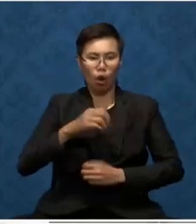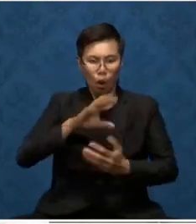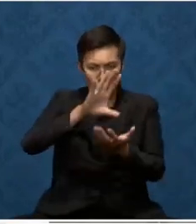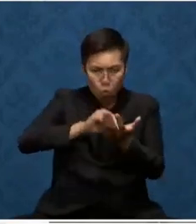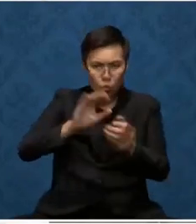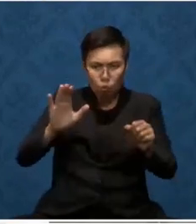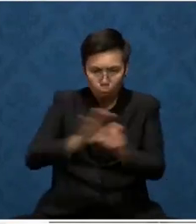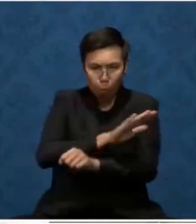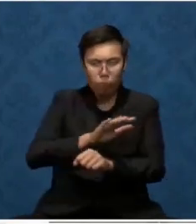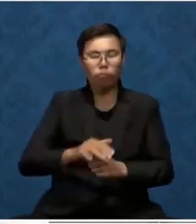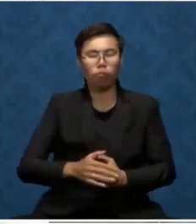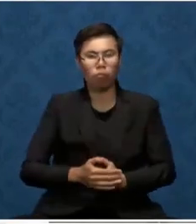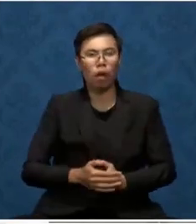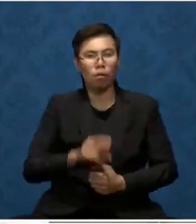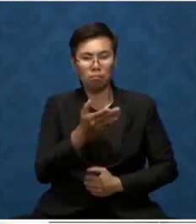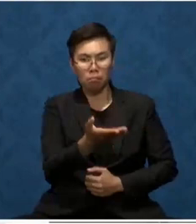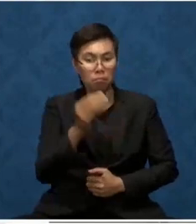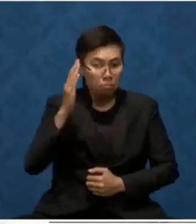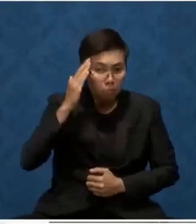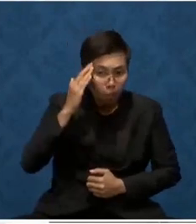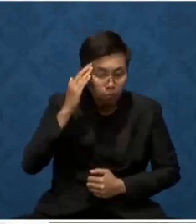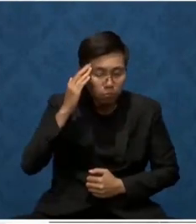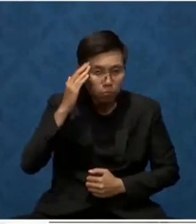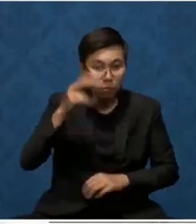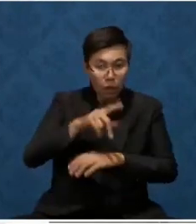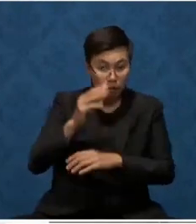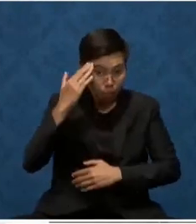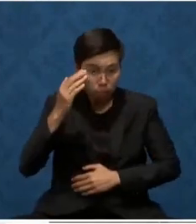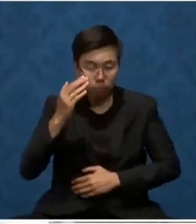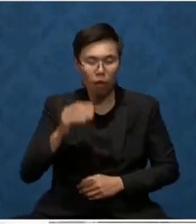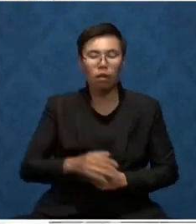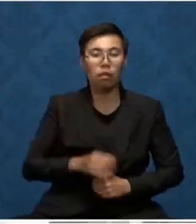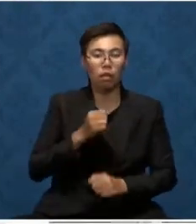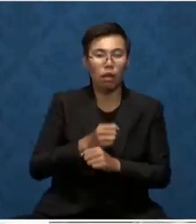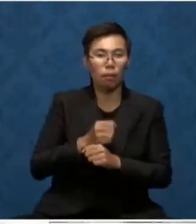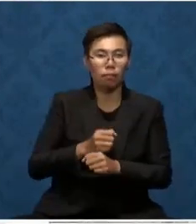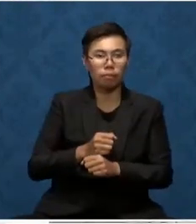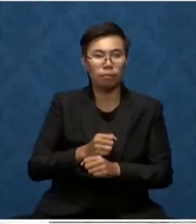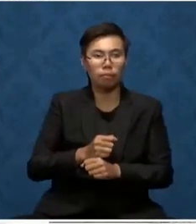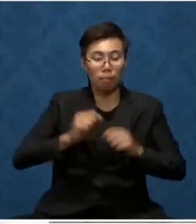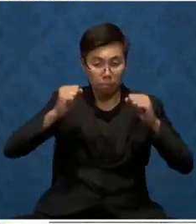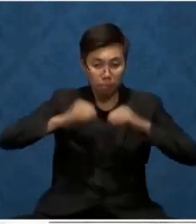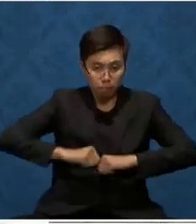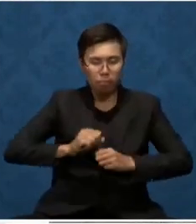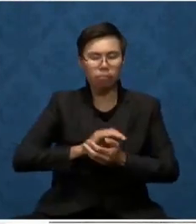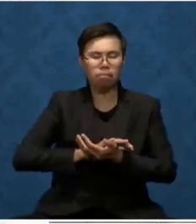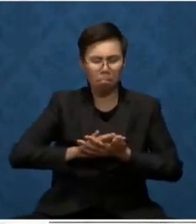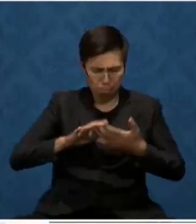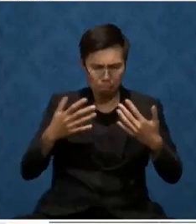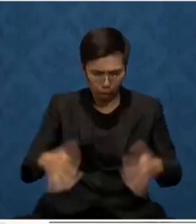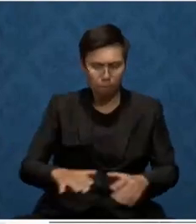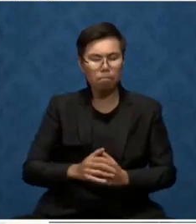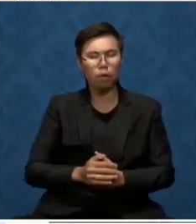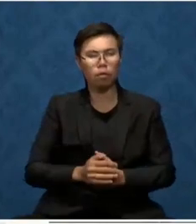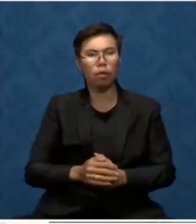ด้านถ้าเวลาทราบหรือไม่ว่าในการทำประชามติเสร็จแล้วก็จะต้องมี